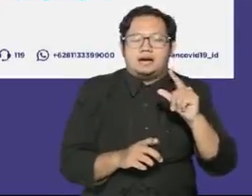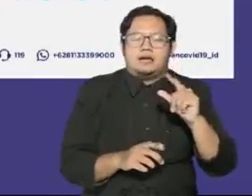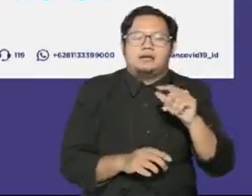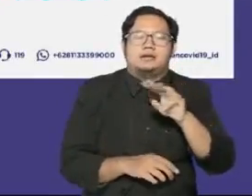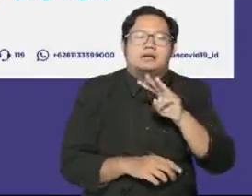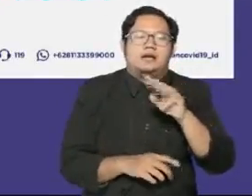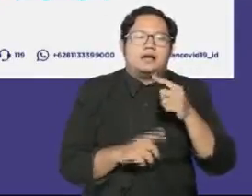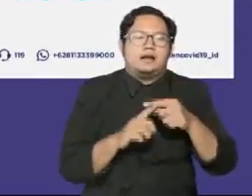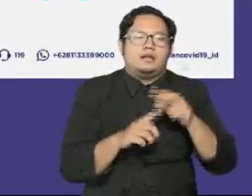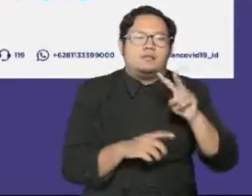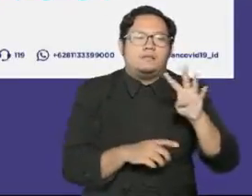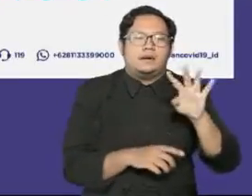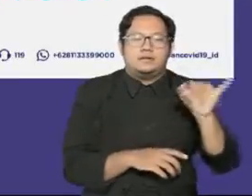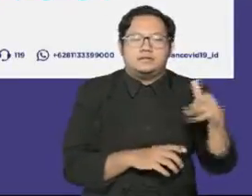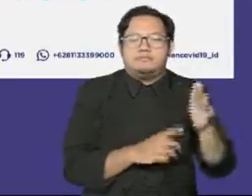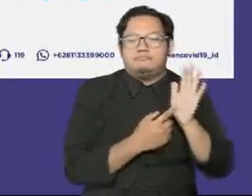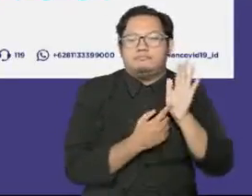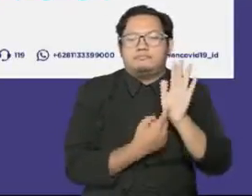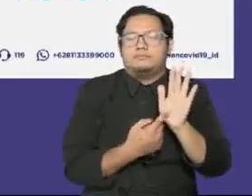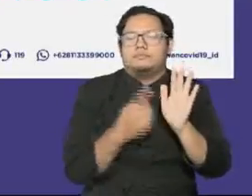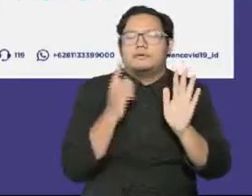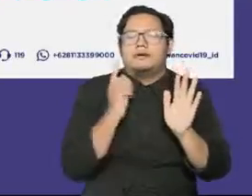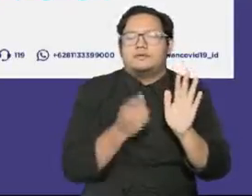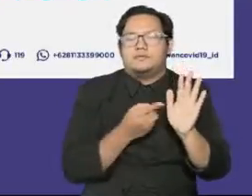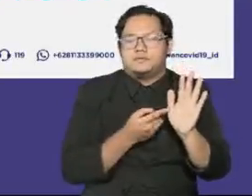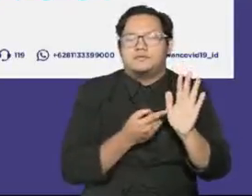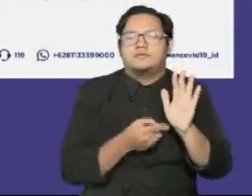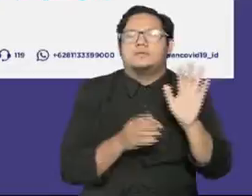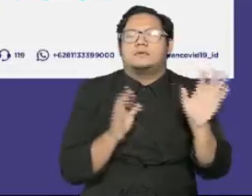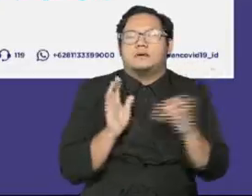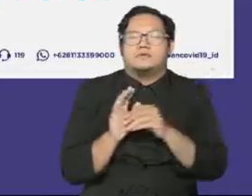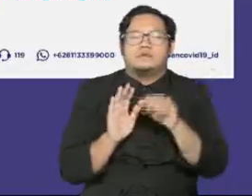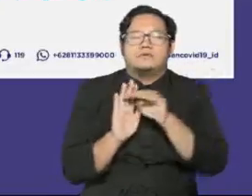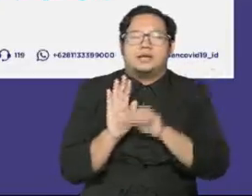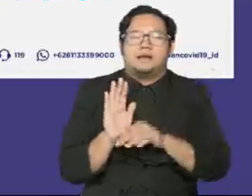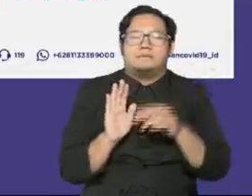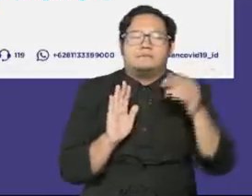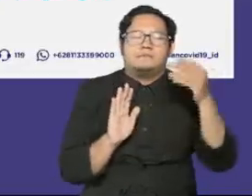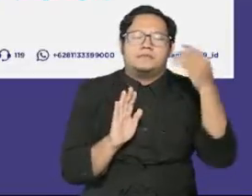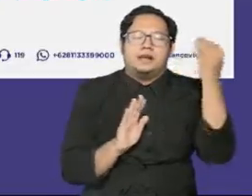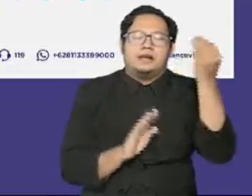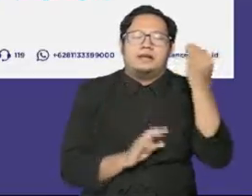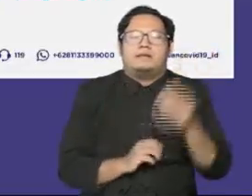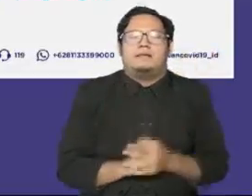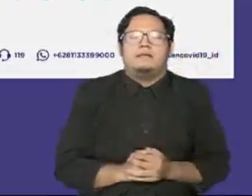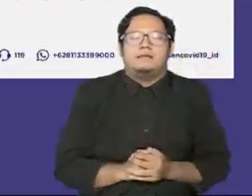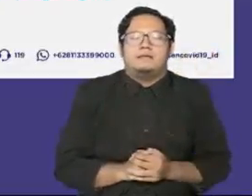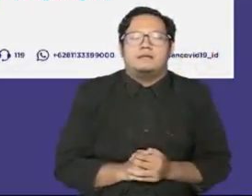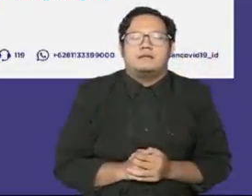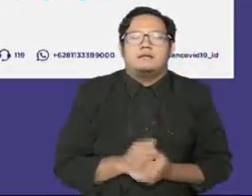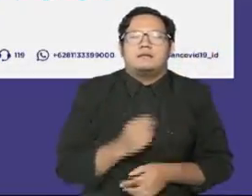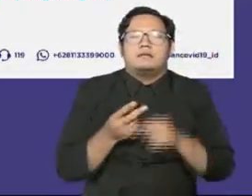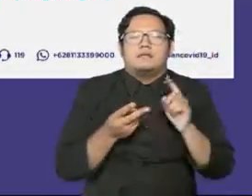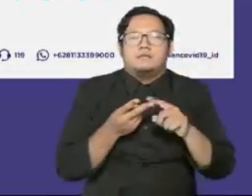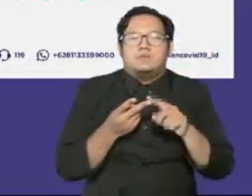kali 24 jam sebelum keberangkatan sebagai persyaratan perjalanan yang kedua dalam rangka penyesuaian